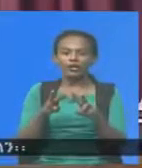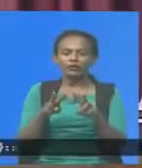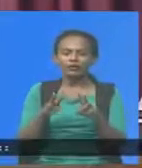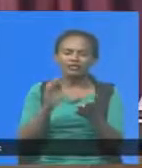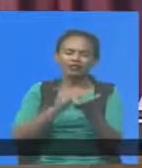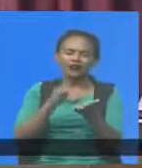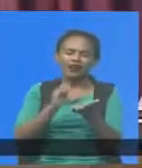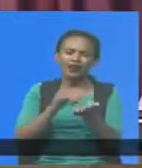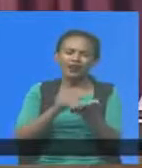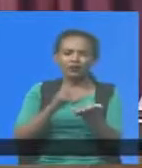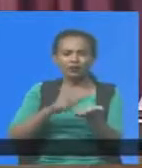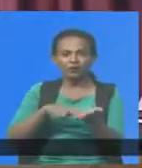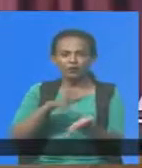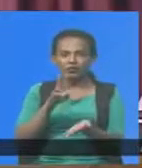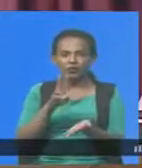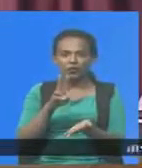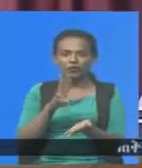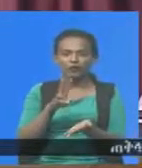የምነሳው